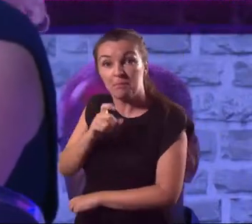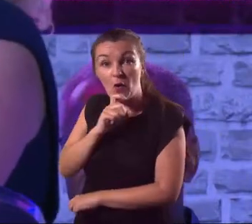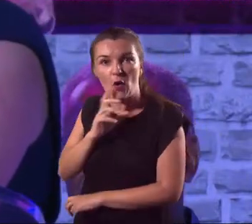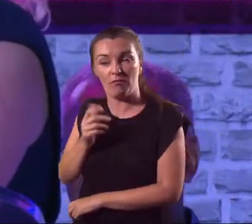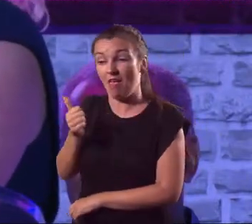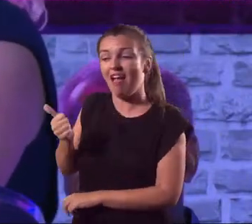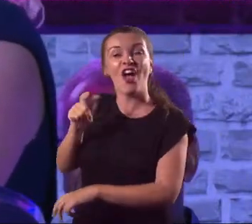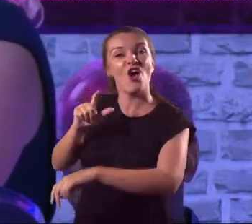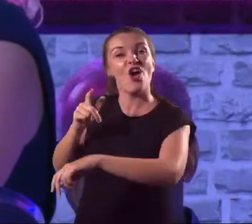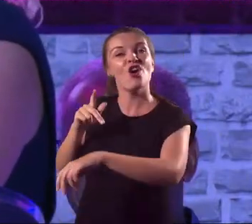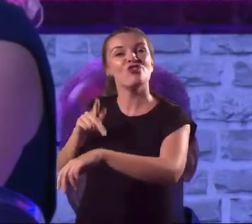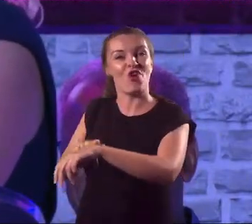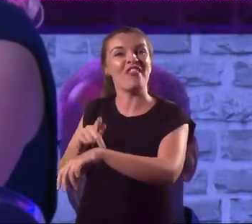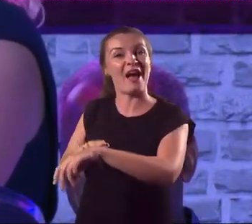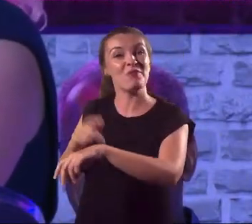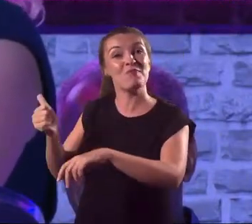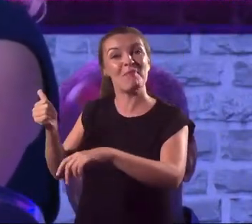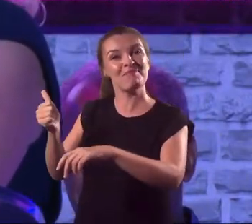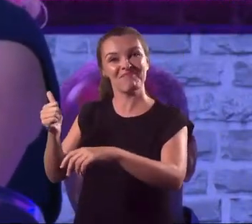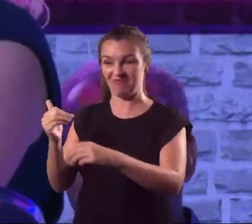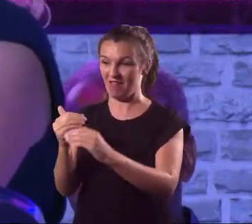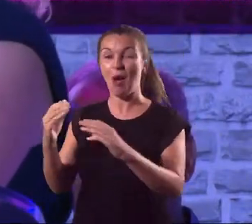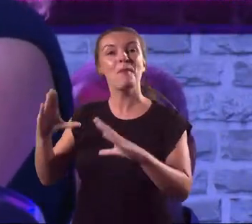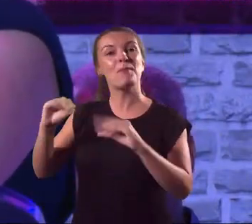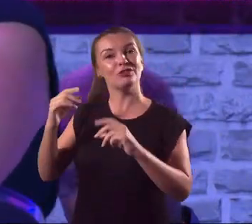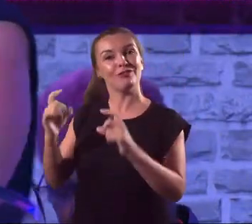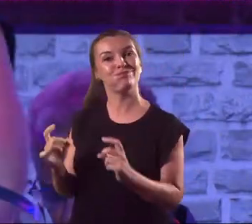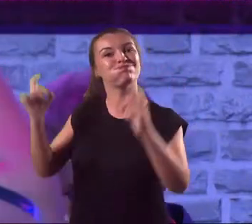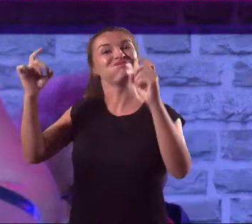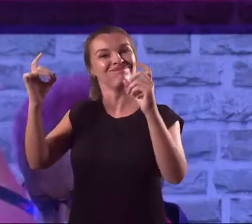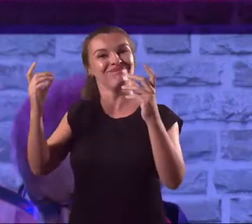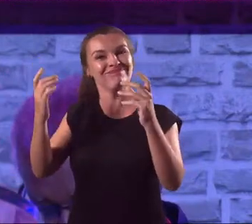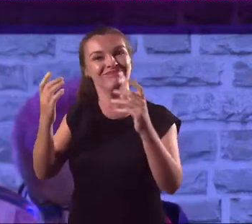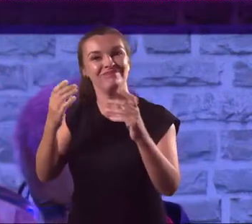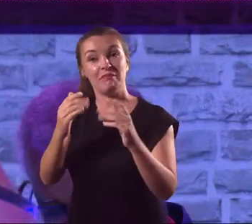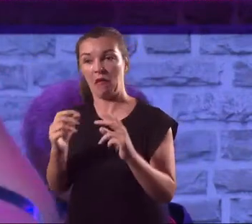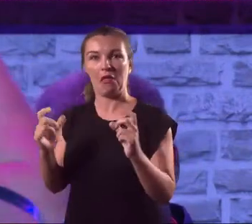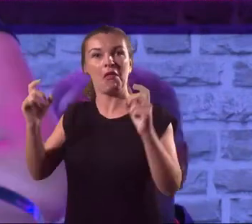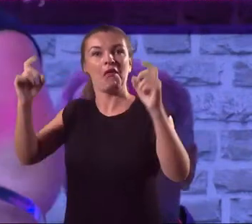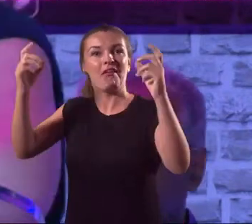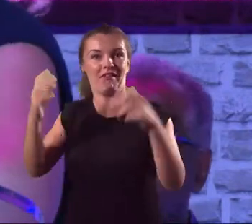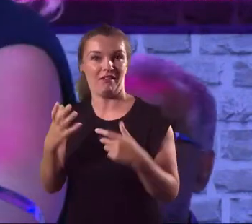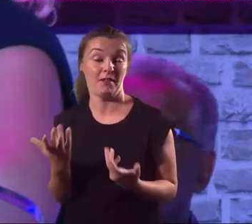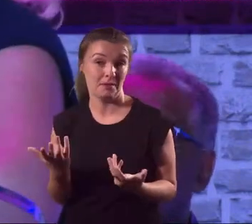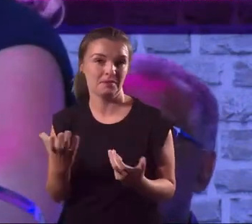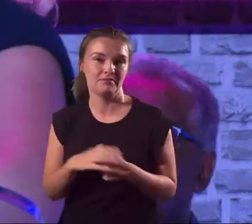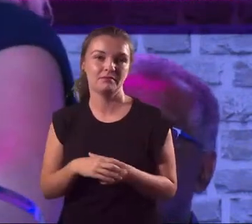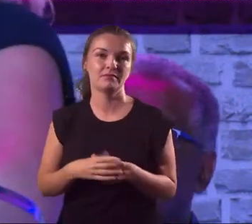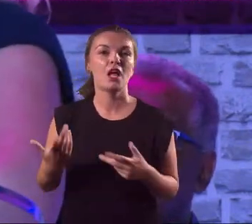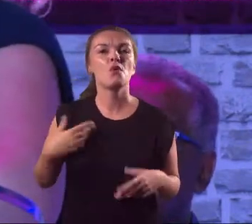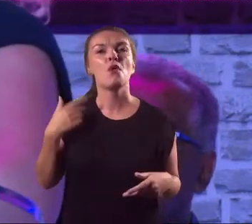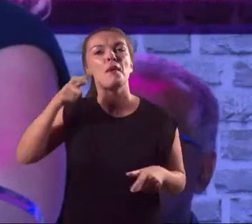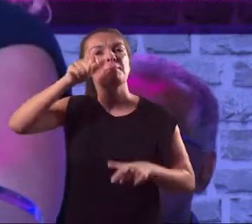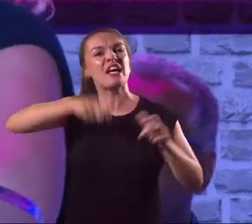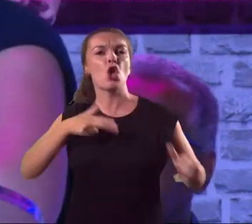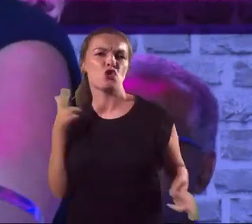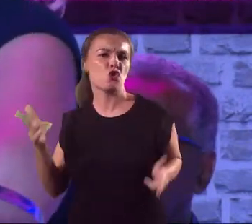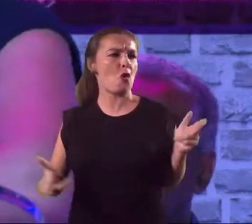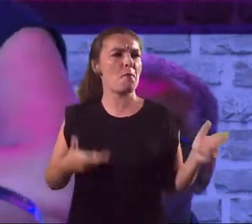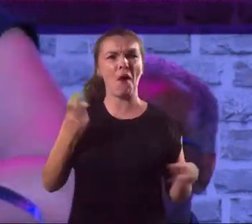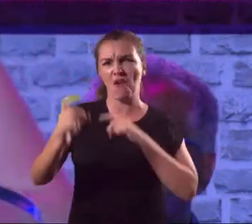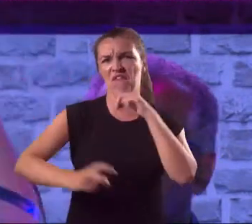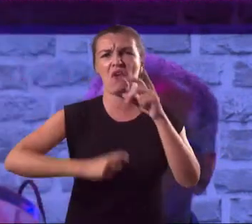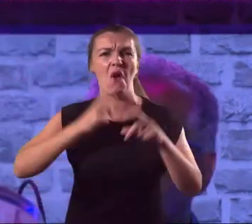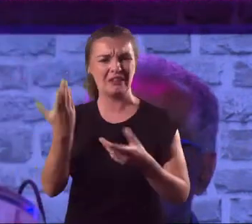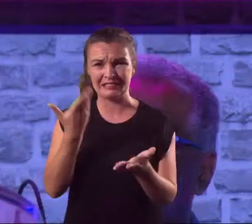même été promu. Voilà. Eh bien, je le dis, avec nous, les cow-boys et les violents, c'est fini.